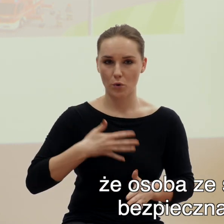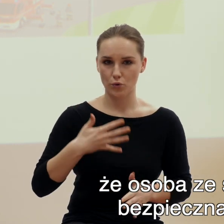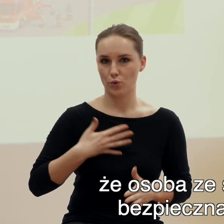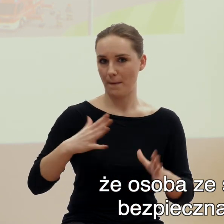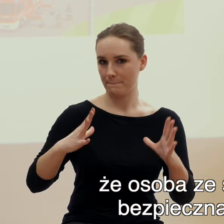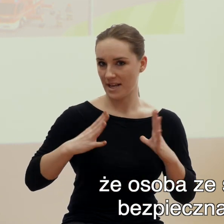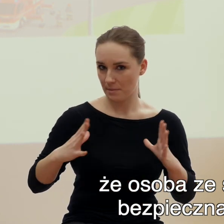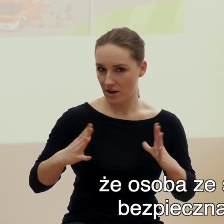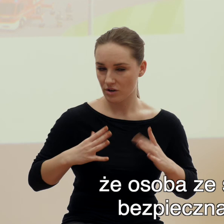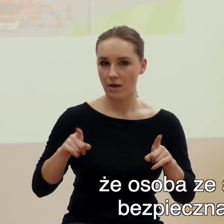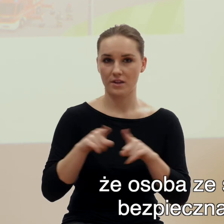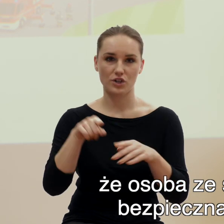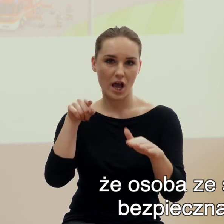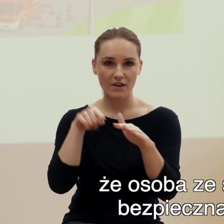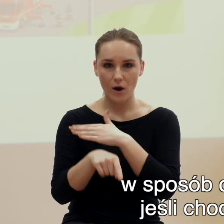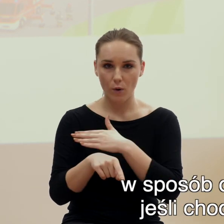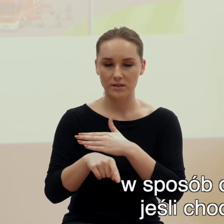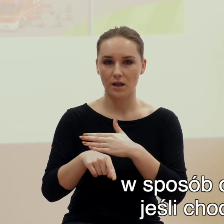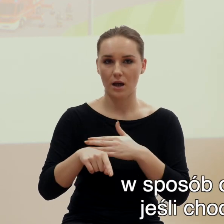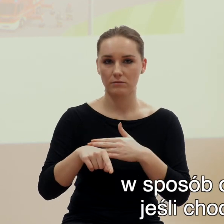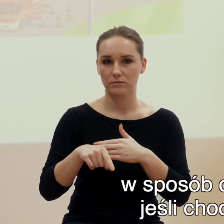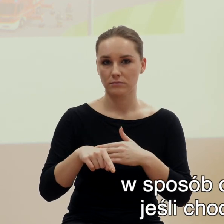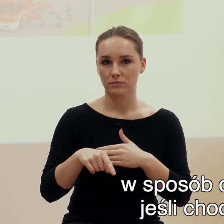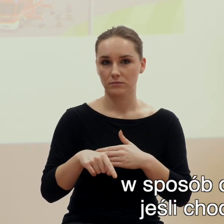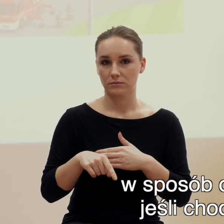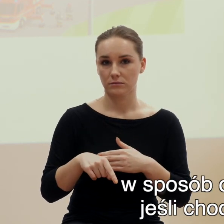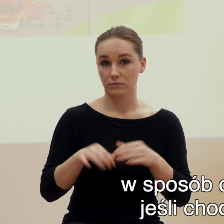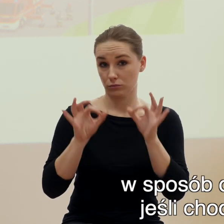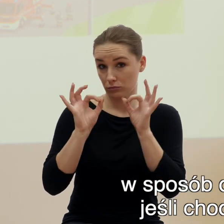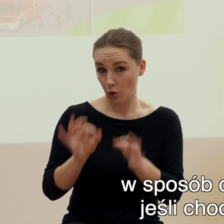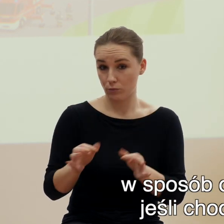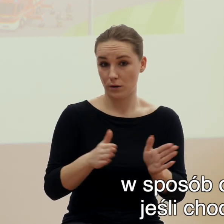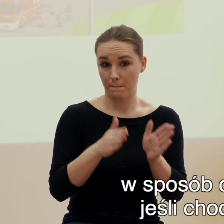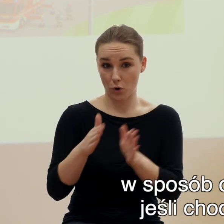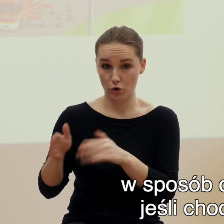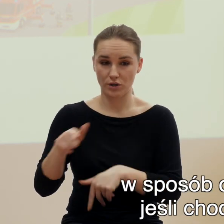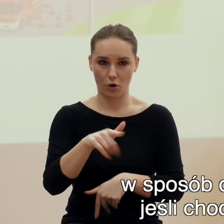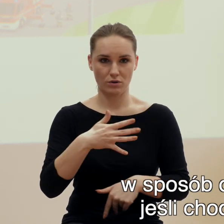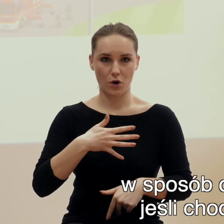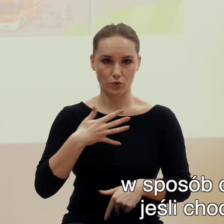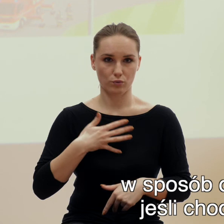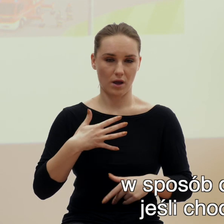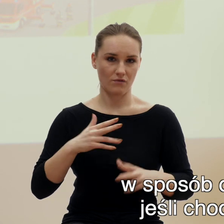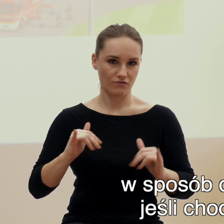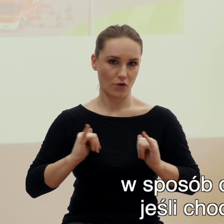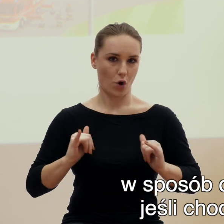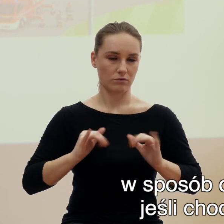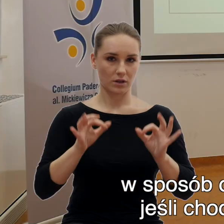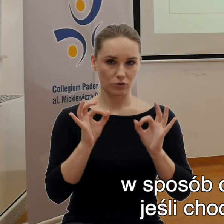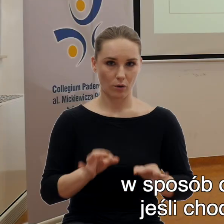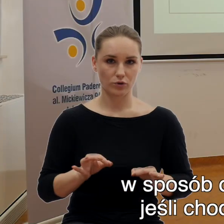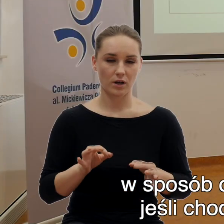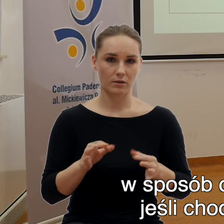będzie mogła przebiegać w sposób dla niej bardziej komfortowy i